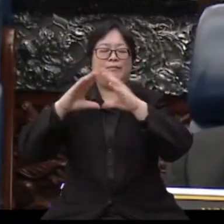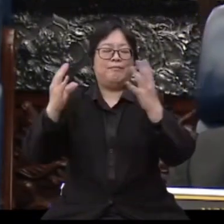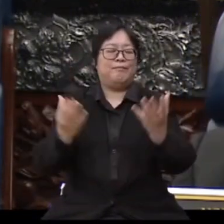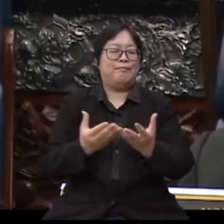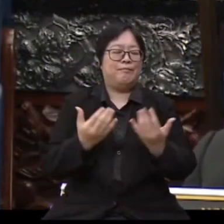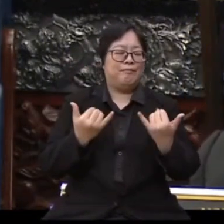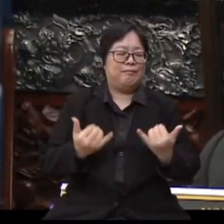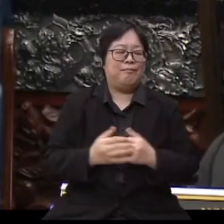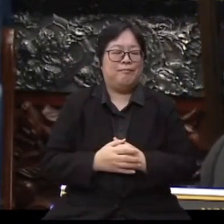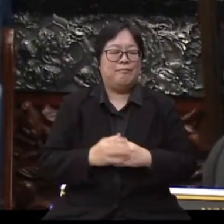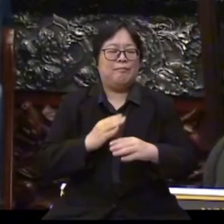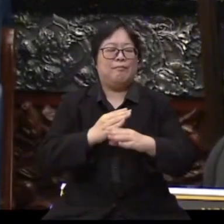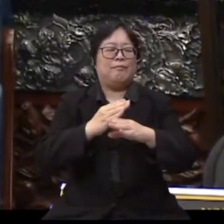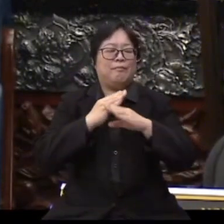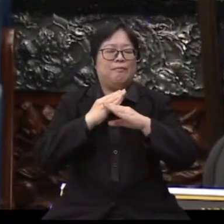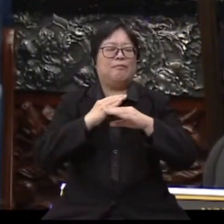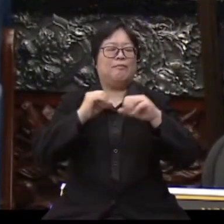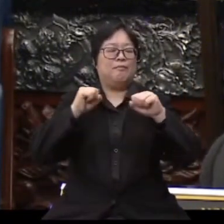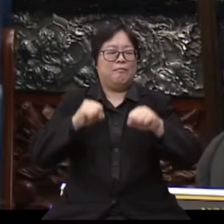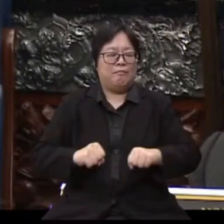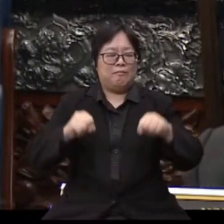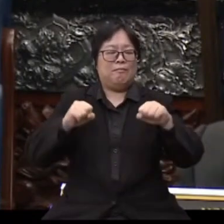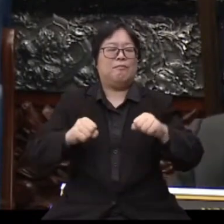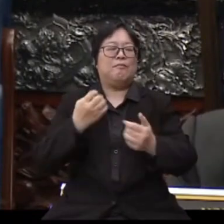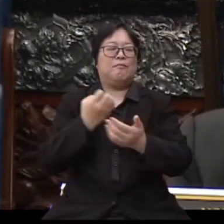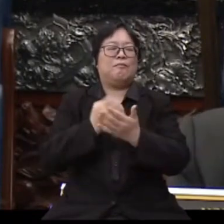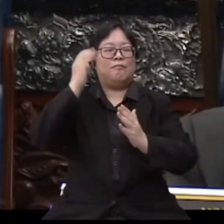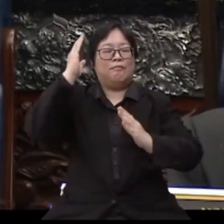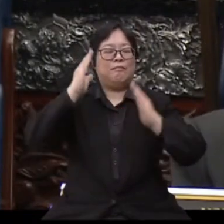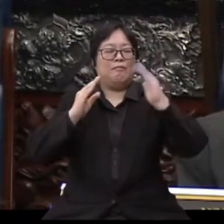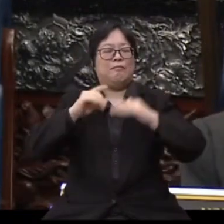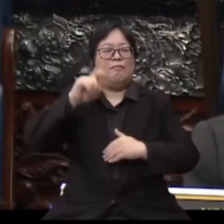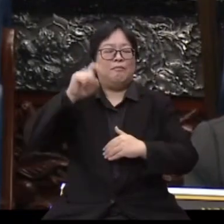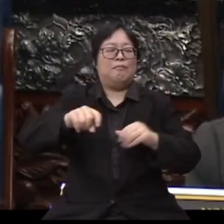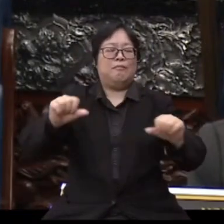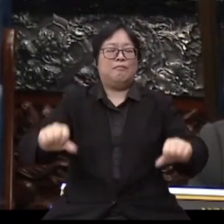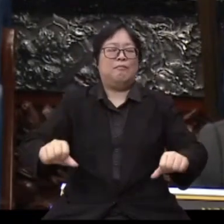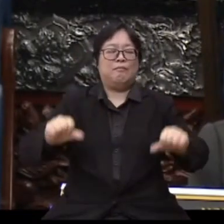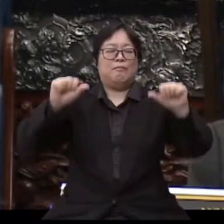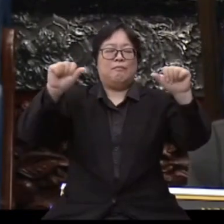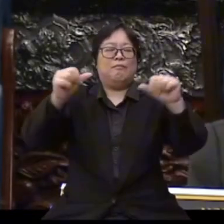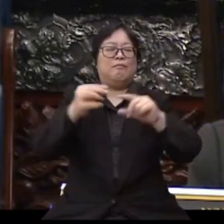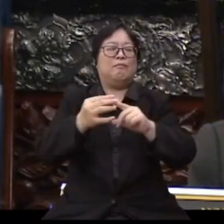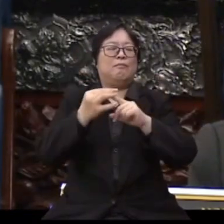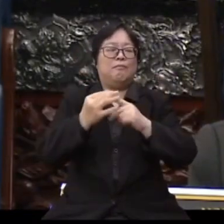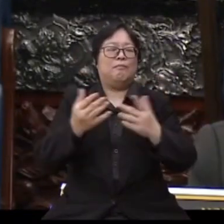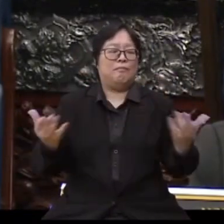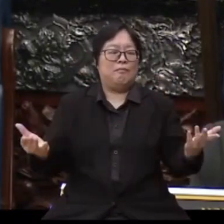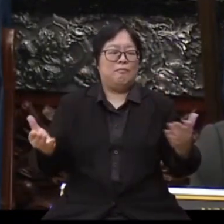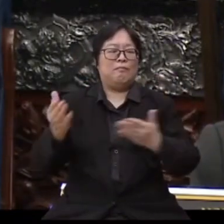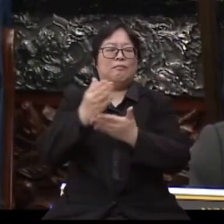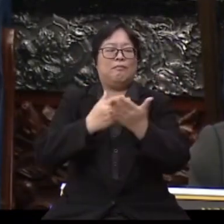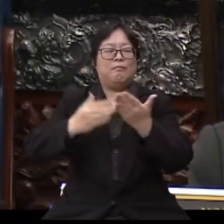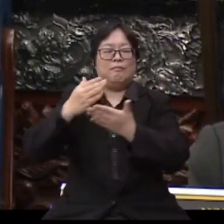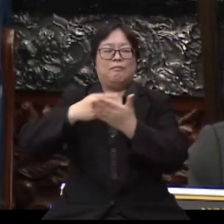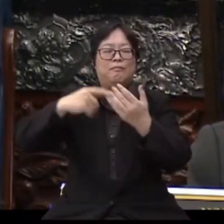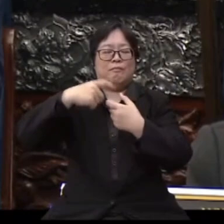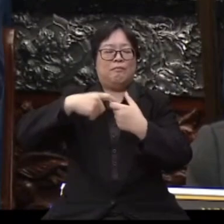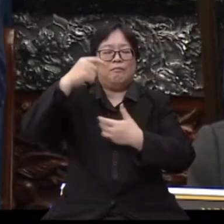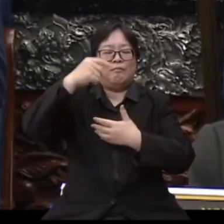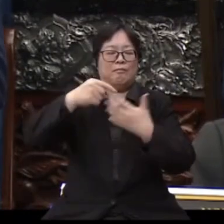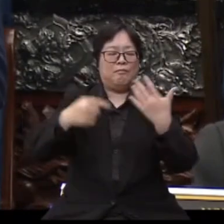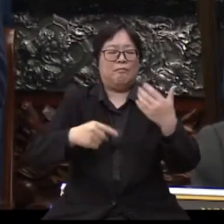sebegini, ketahanan dan kemampanan ekonomi negara perlu ditingkatkan terutamanya dalam aspek-aspek